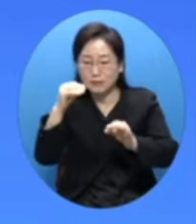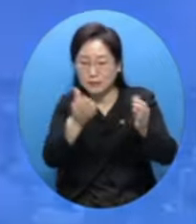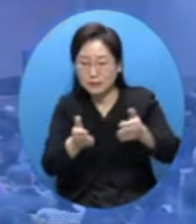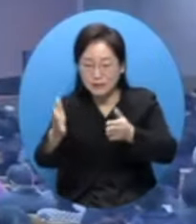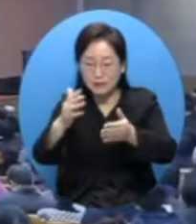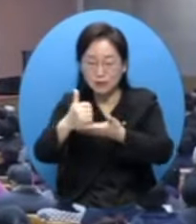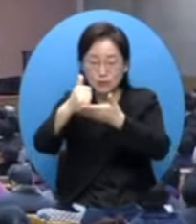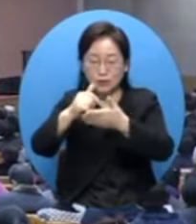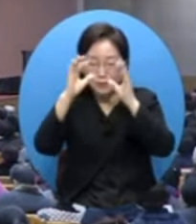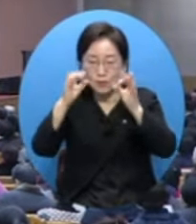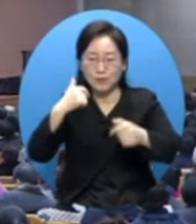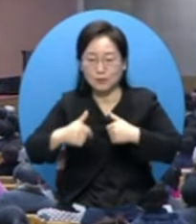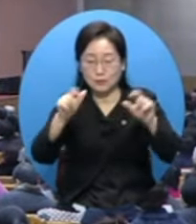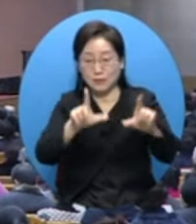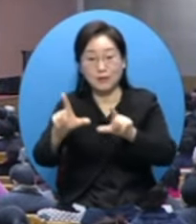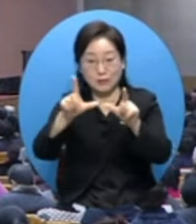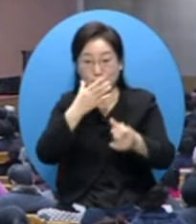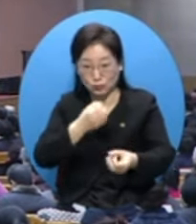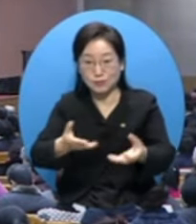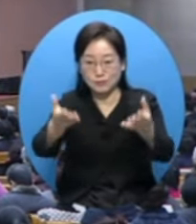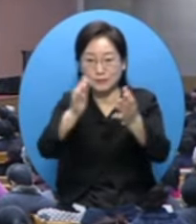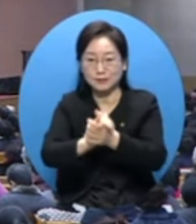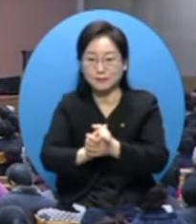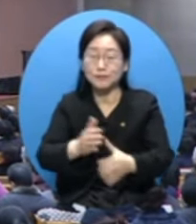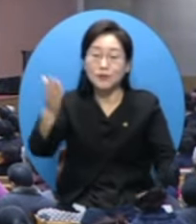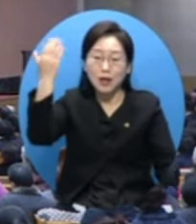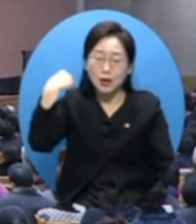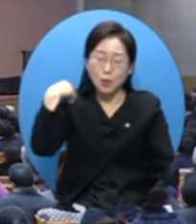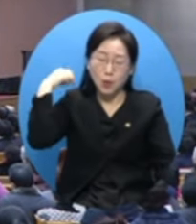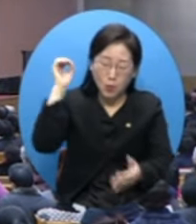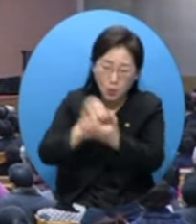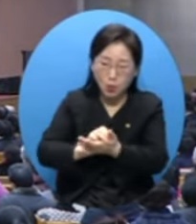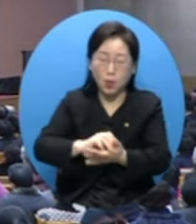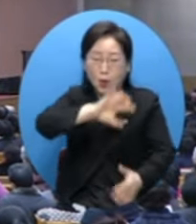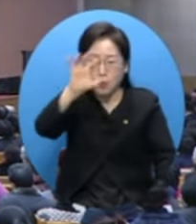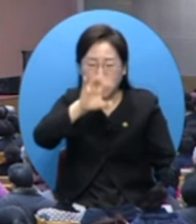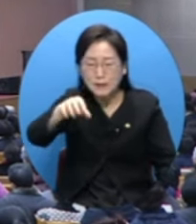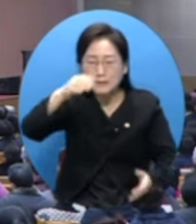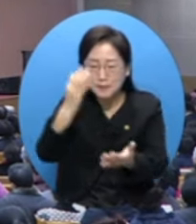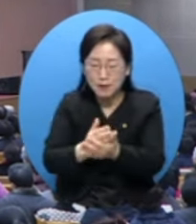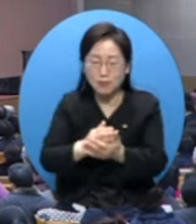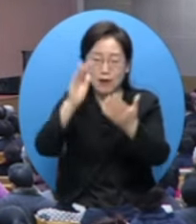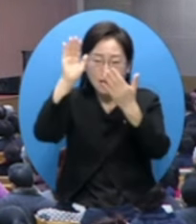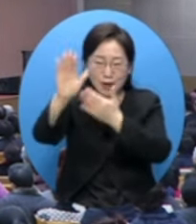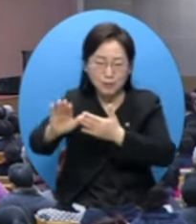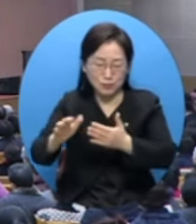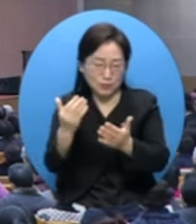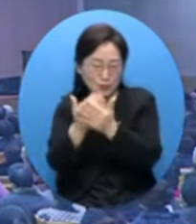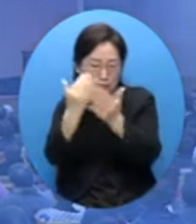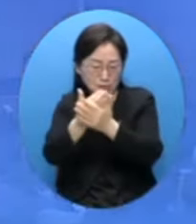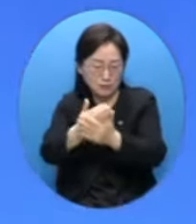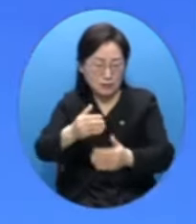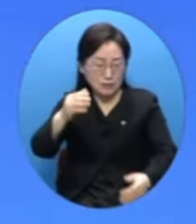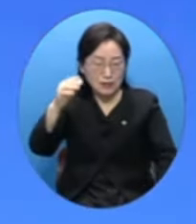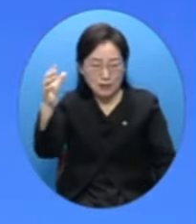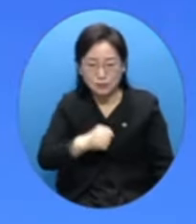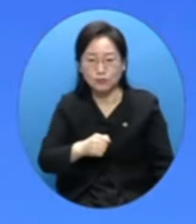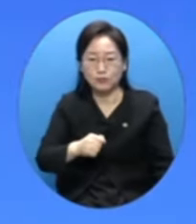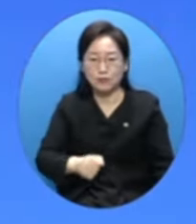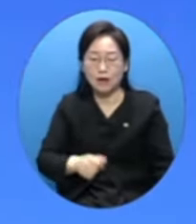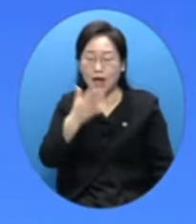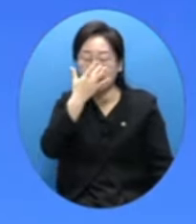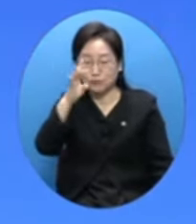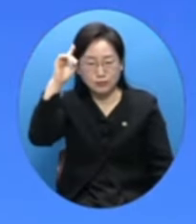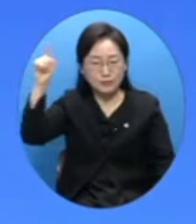주님으로 축원합니다. 과거 회개형의 인간이 되지 말고 미래지향형의 인간이 되어서 절대긍정 절대감사로